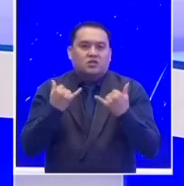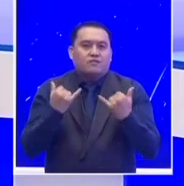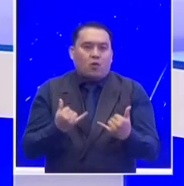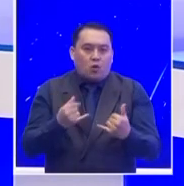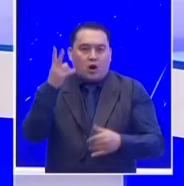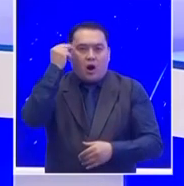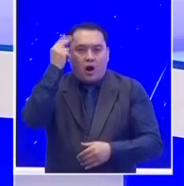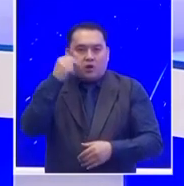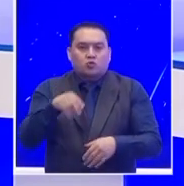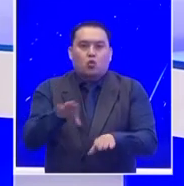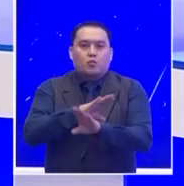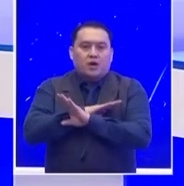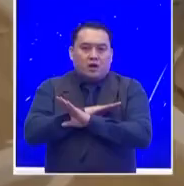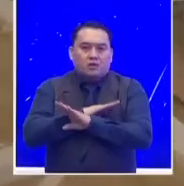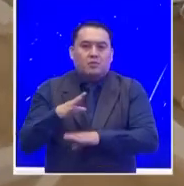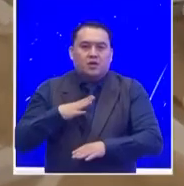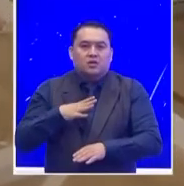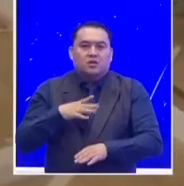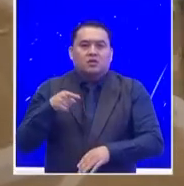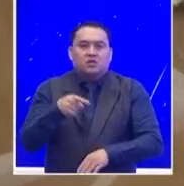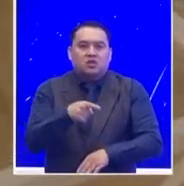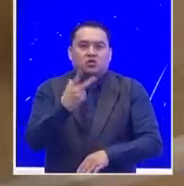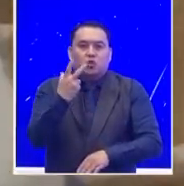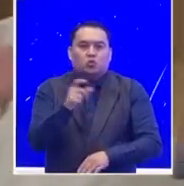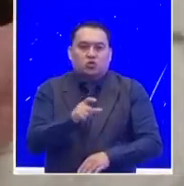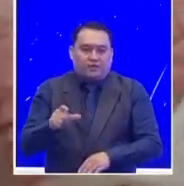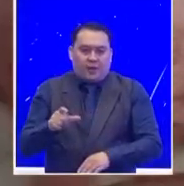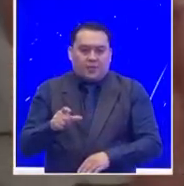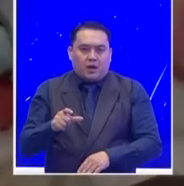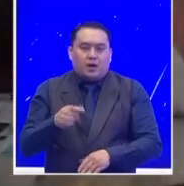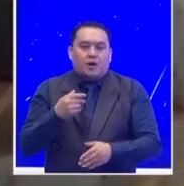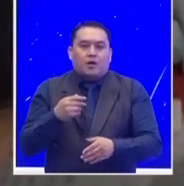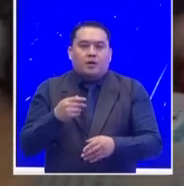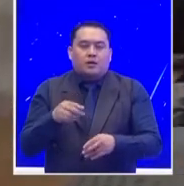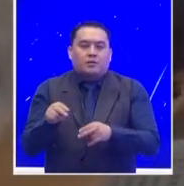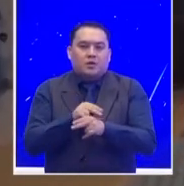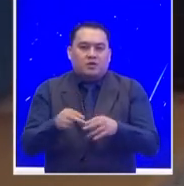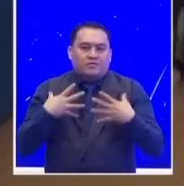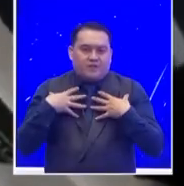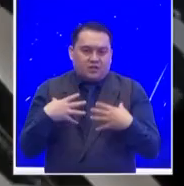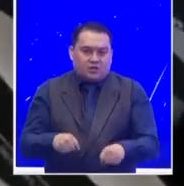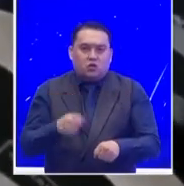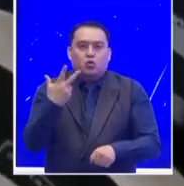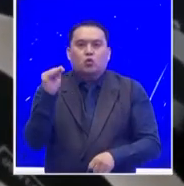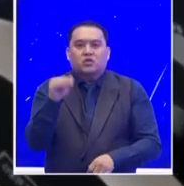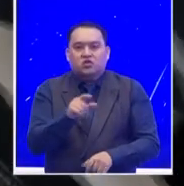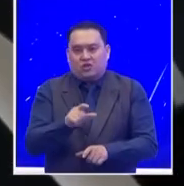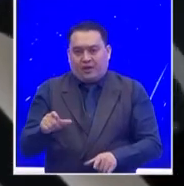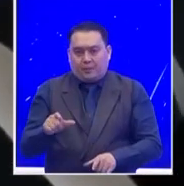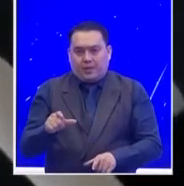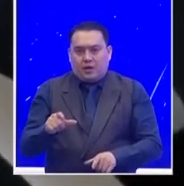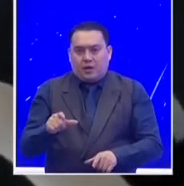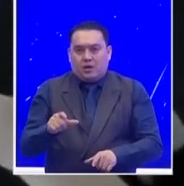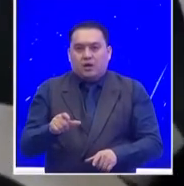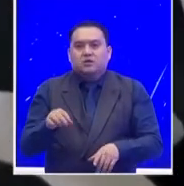дню количество летальных исходов составило свыше 1300 человек. Поправились чуть менее 3500 инфицированных.